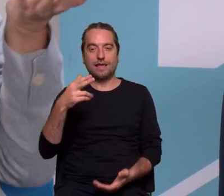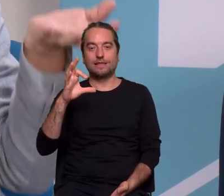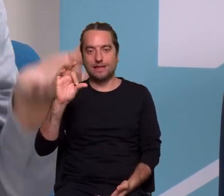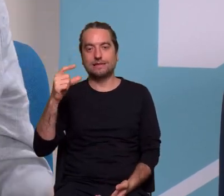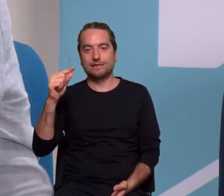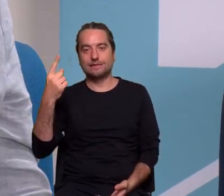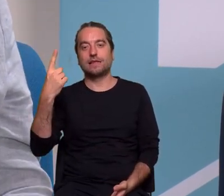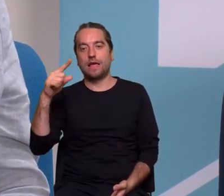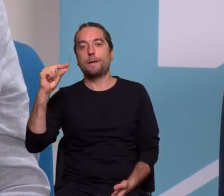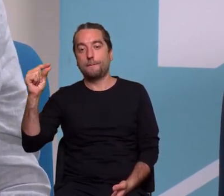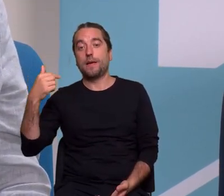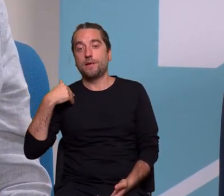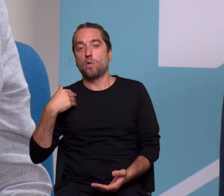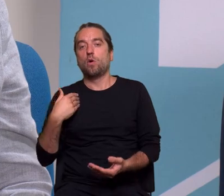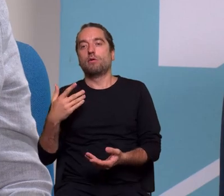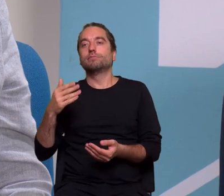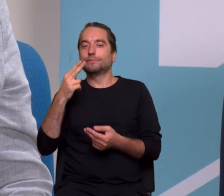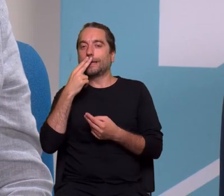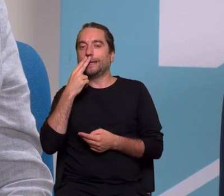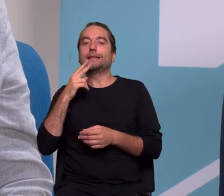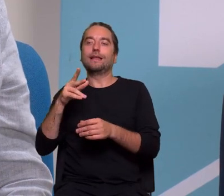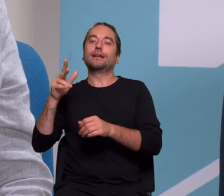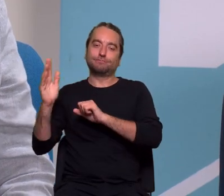poparło Hitlera i tak dalej, tak?